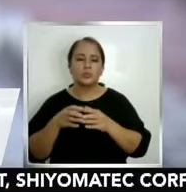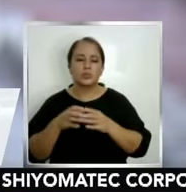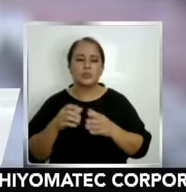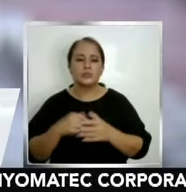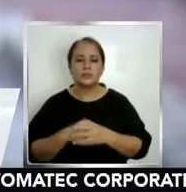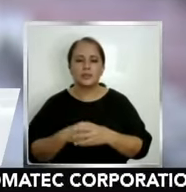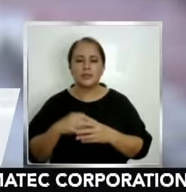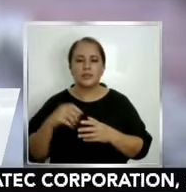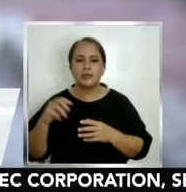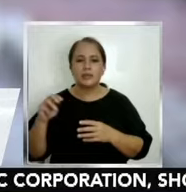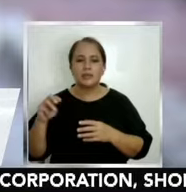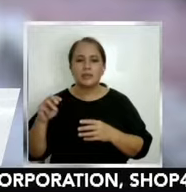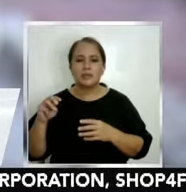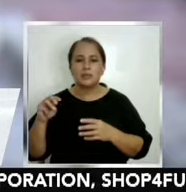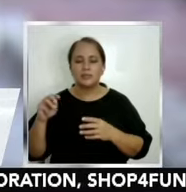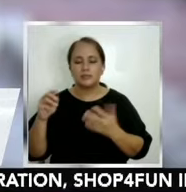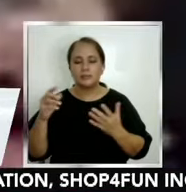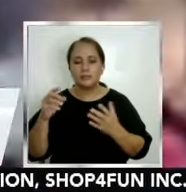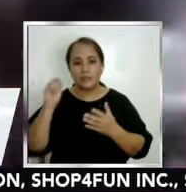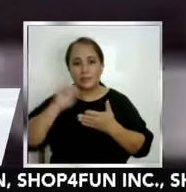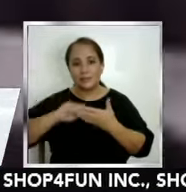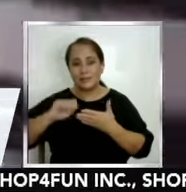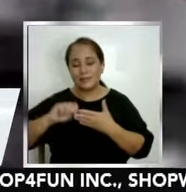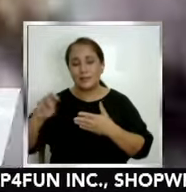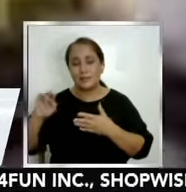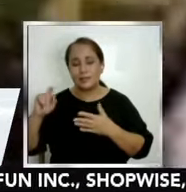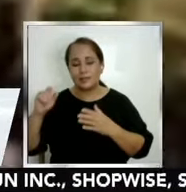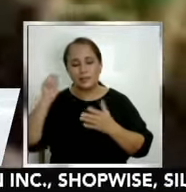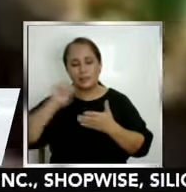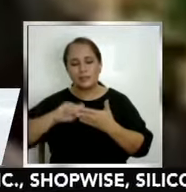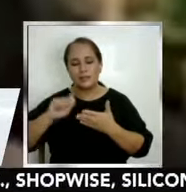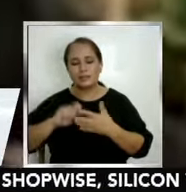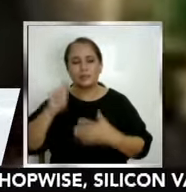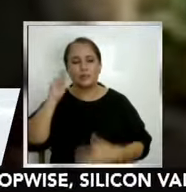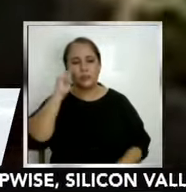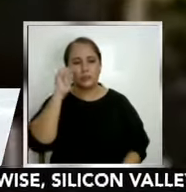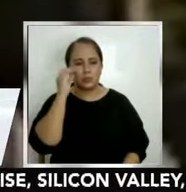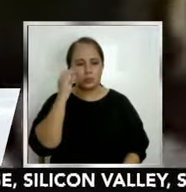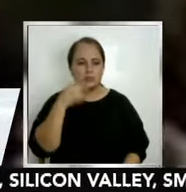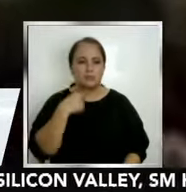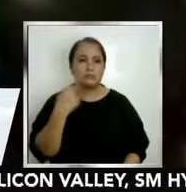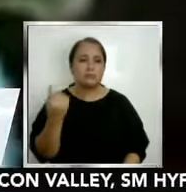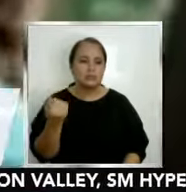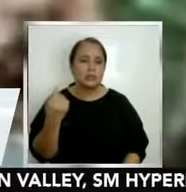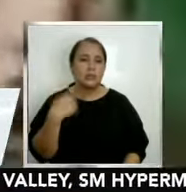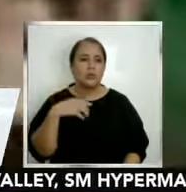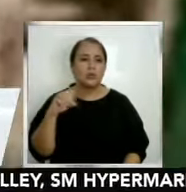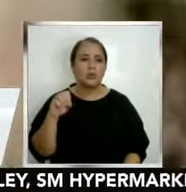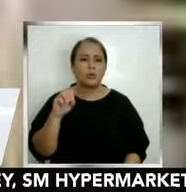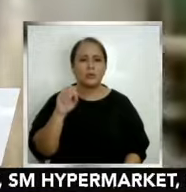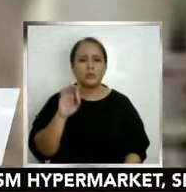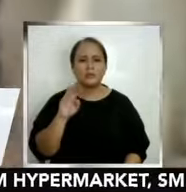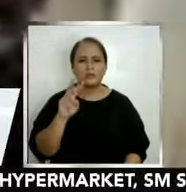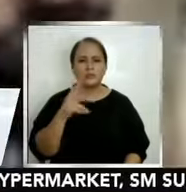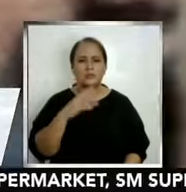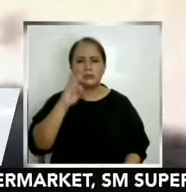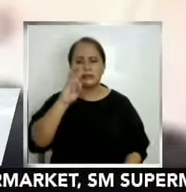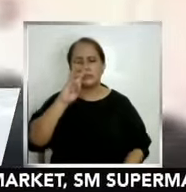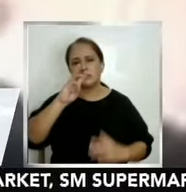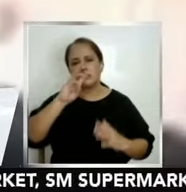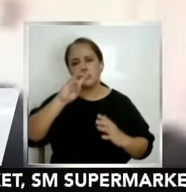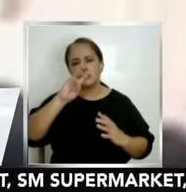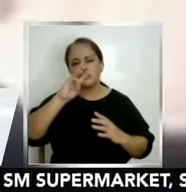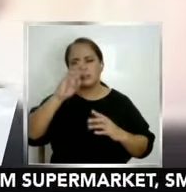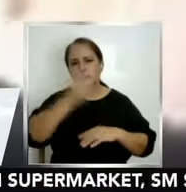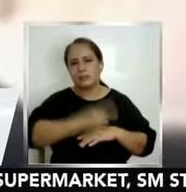Ople na nakatakdang sumundo sa kanila. Ang iba raw sa mga OFW, inabot na ng 6 na araw sa border pero di pa rin makatawid. Kasi